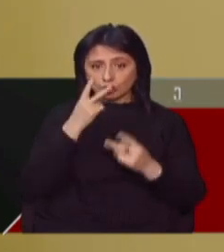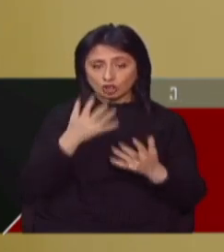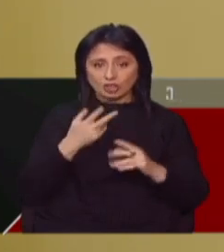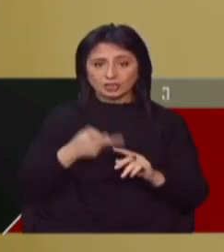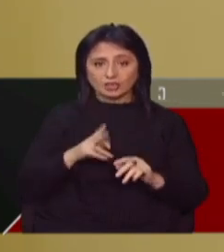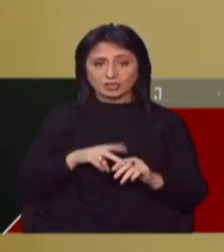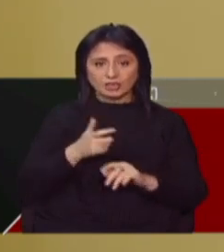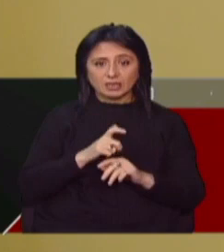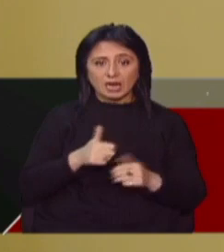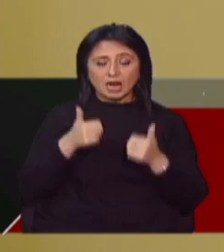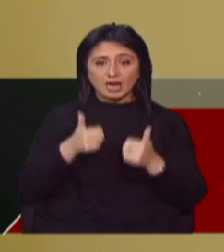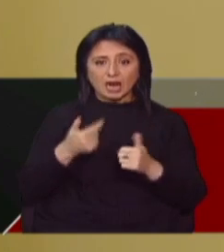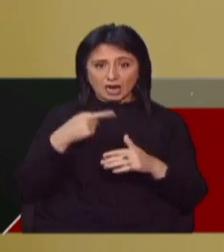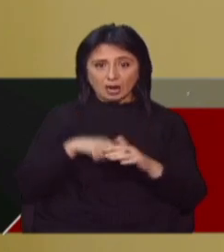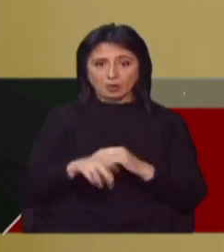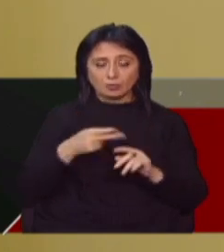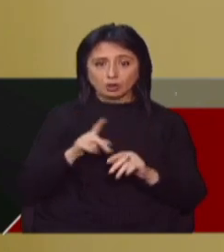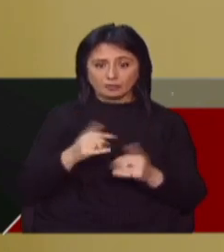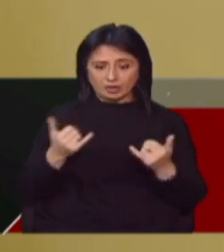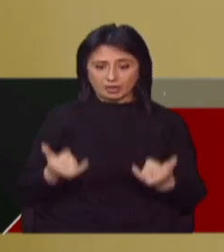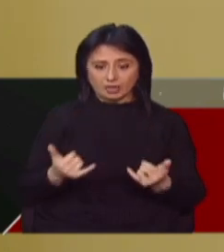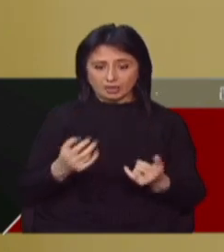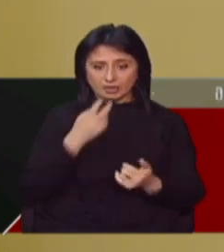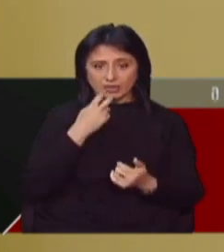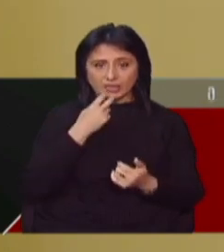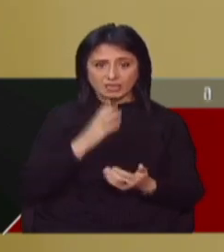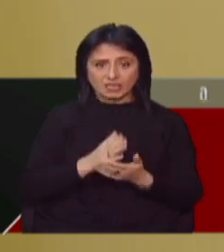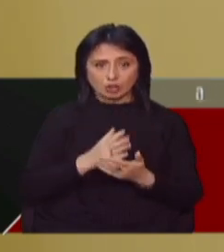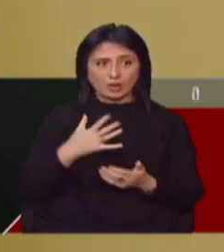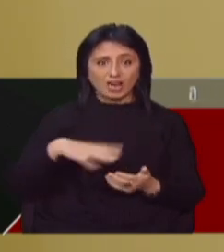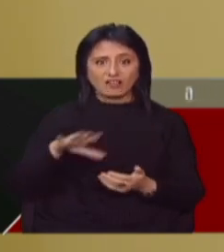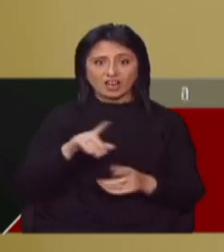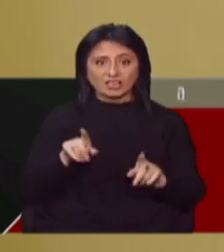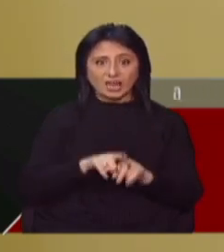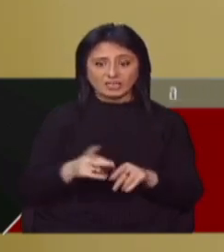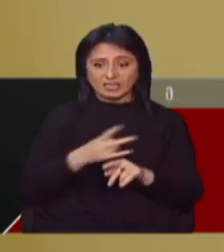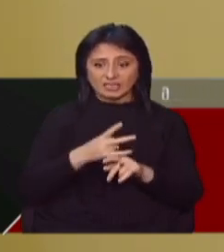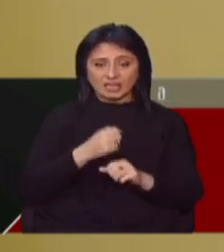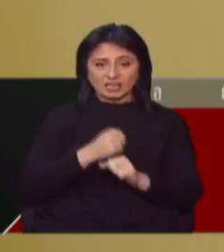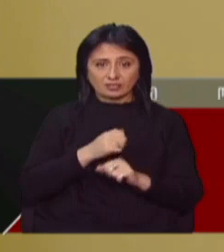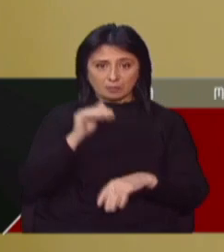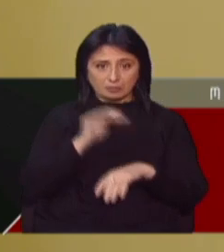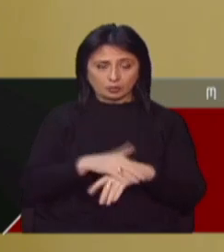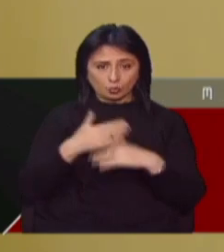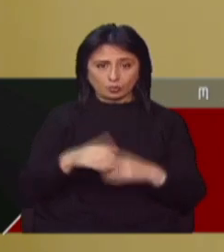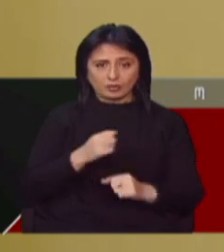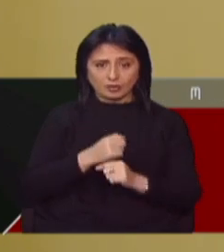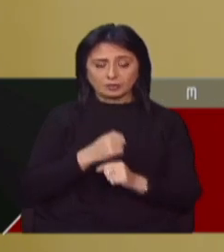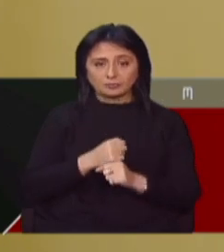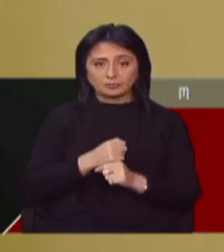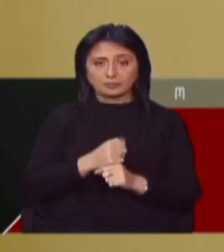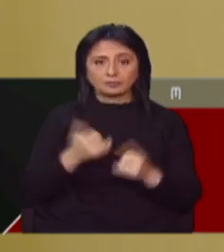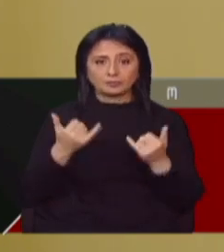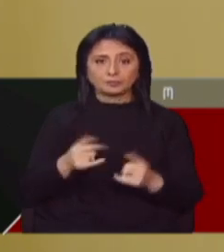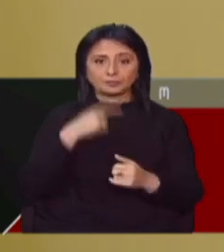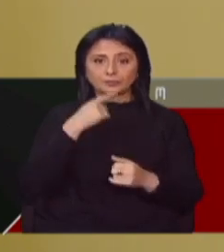ეს ძალიან კარგად გამოგდის, იმიტომ რომ აი დღეს სასაცილოები არიან ქვეყანას ასეთი ზიანი მიაყენეს ფაქტობრივად და